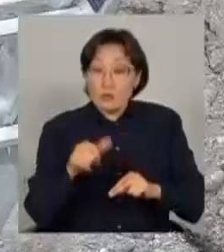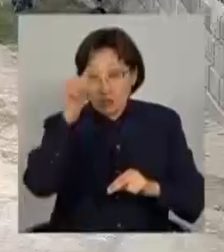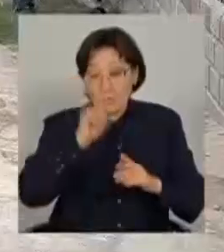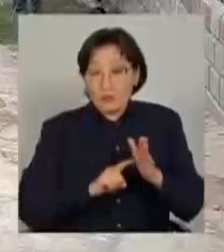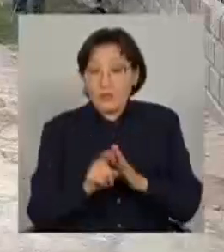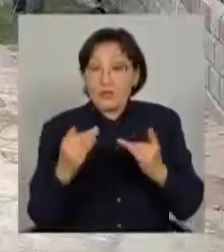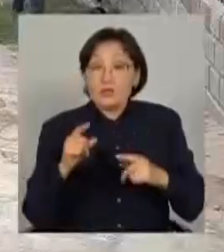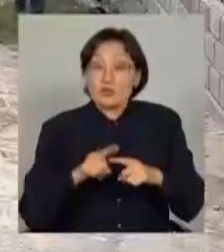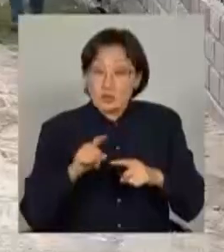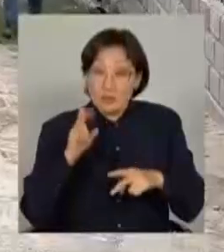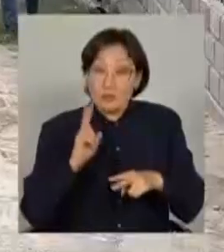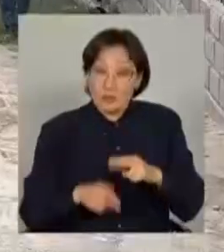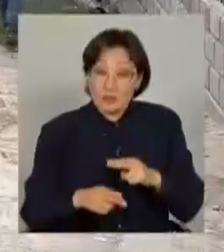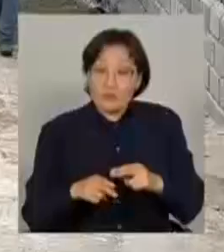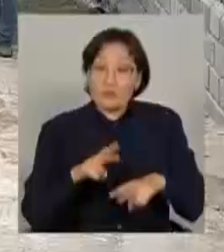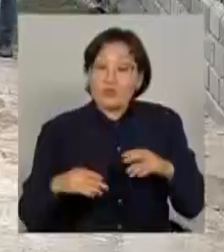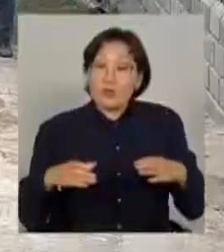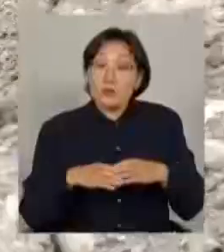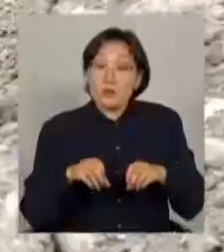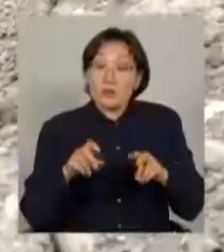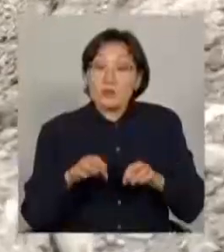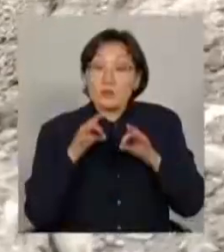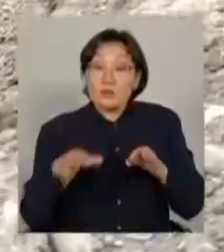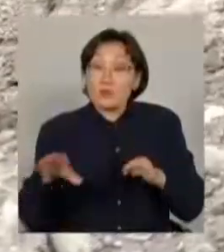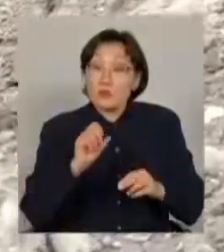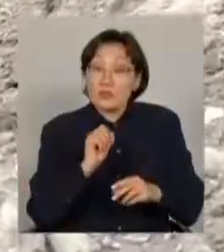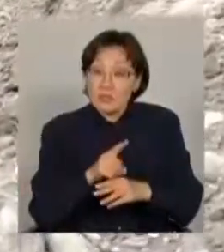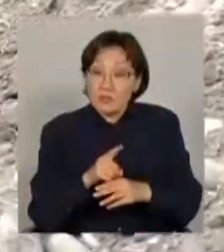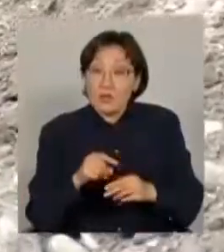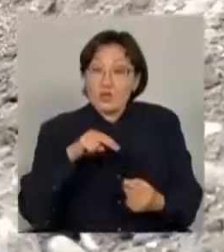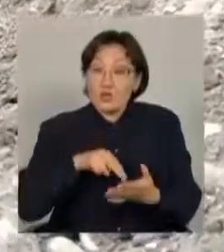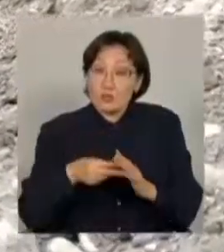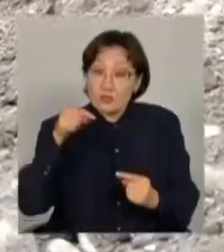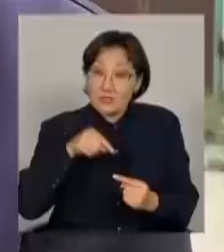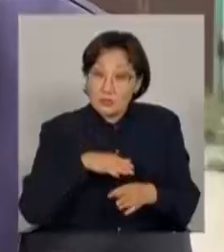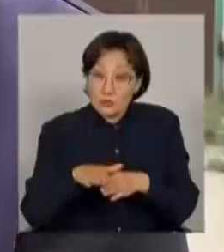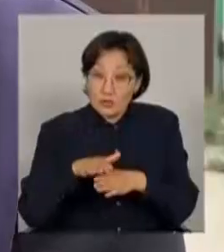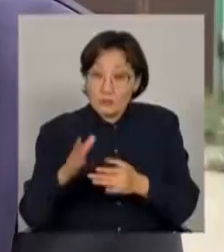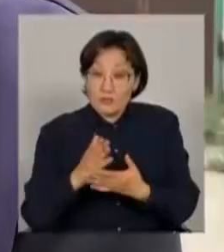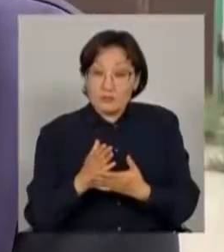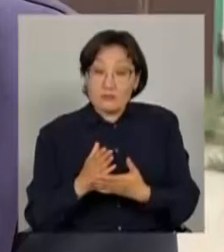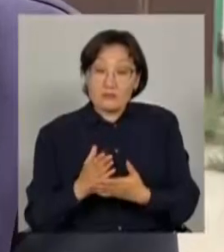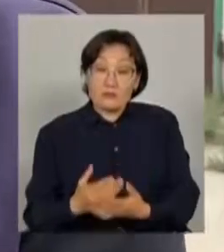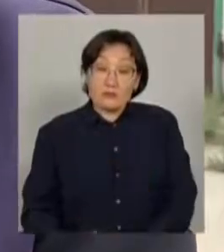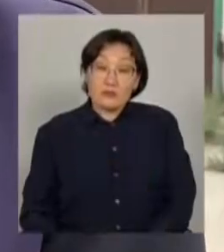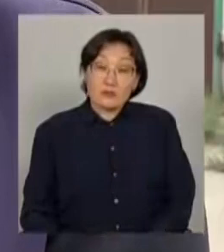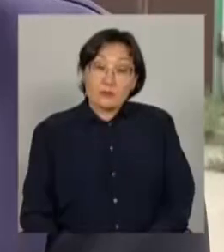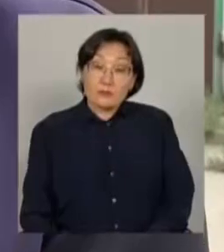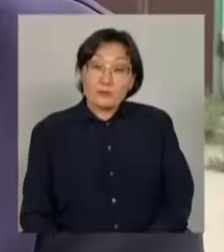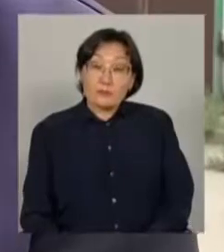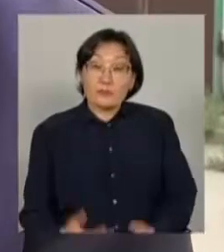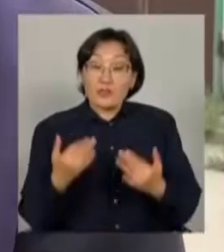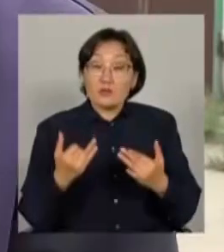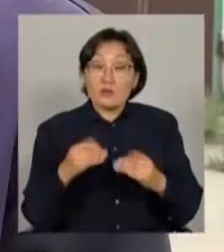қазір аяқталуға жақын. Мердігер ұйым өкілінің сөзінше, барлық тапсырма жоспарға сай орындалып келеді. На данный момент работает на 10